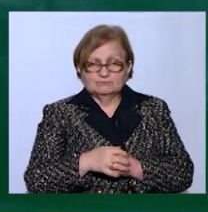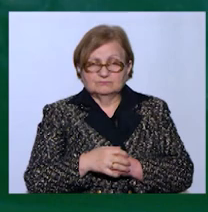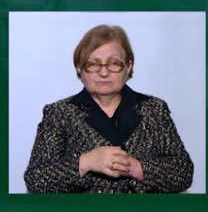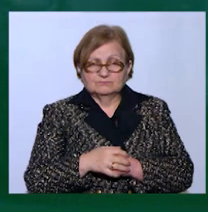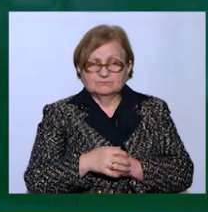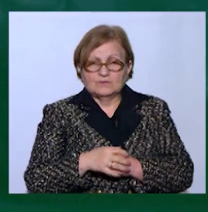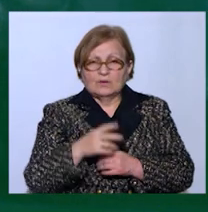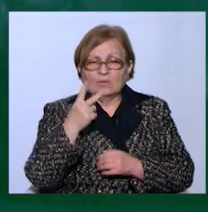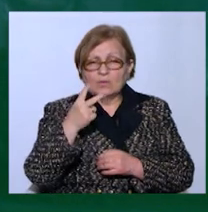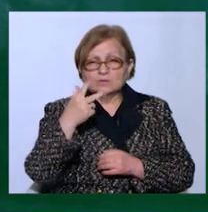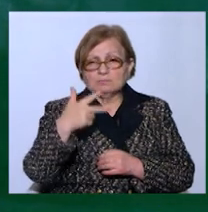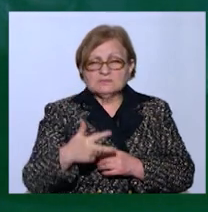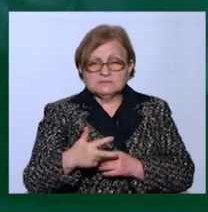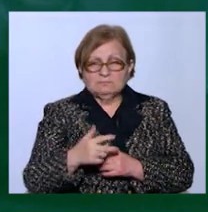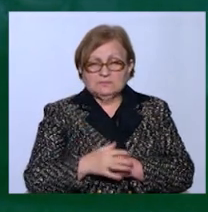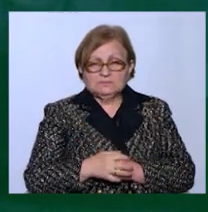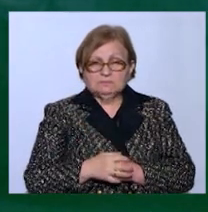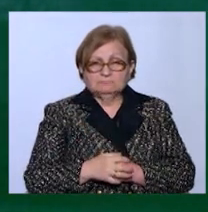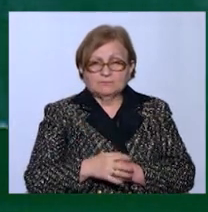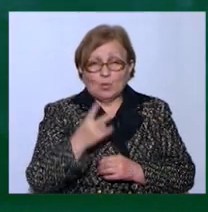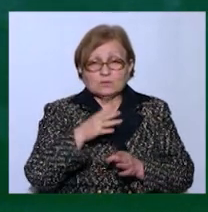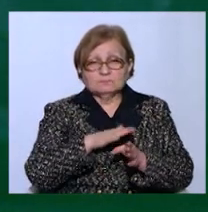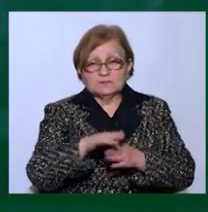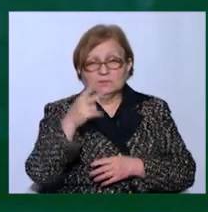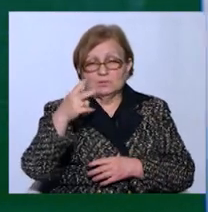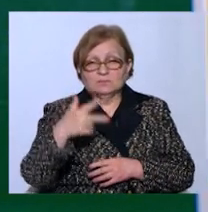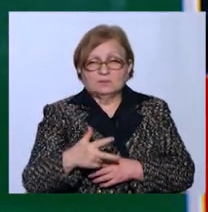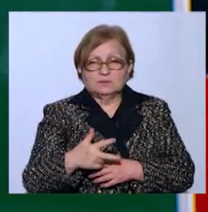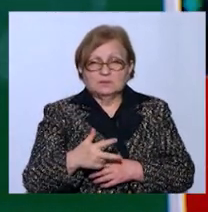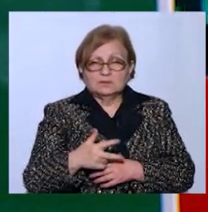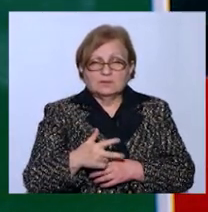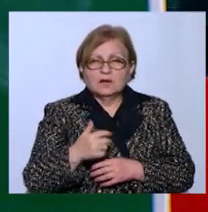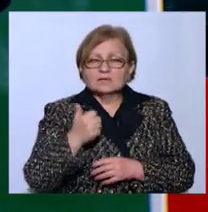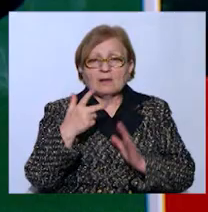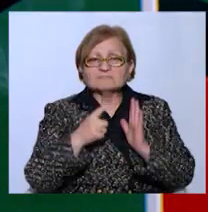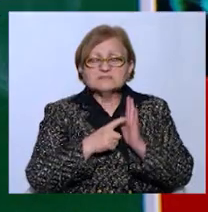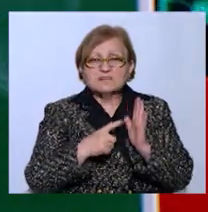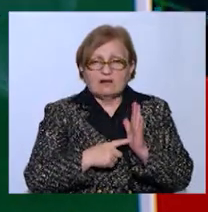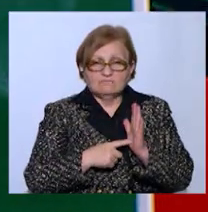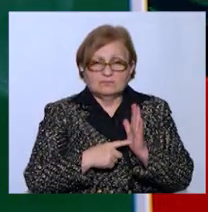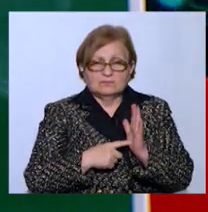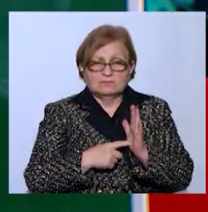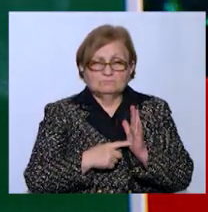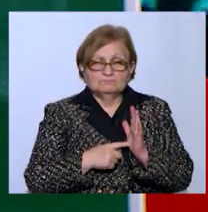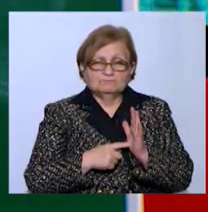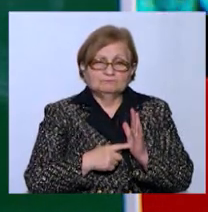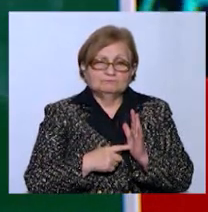2 მესამედი. ხომ? 2 მთელი 2 მესამედს რამდენზე ვყოფ მე ახლა მე? რამდენზე მინდა